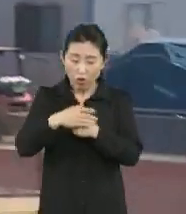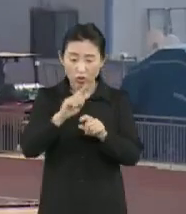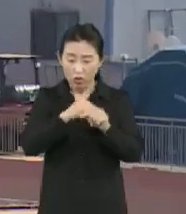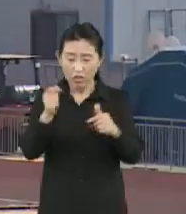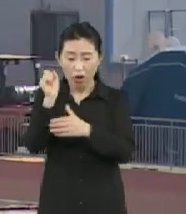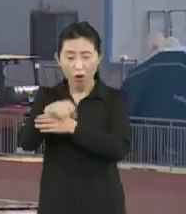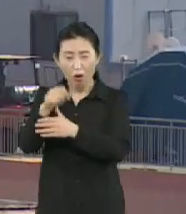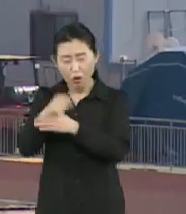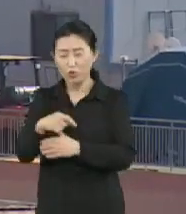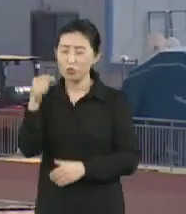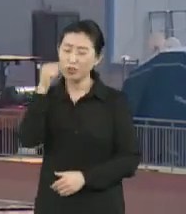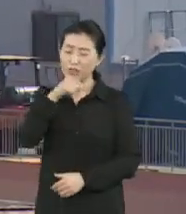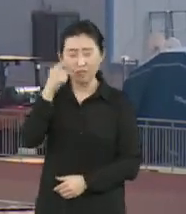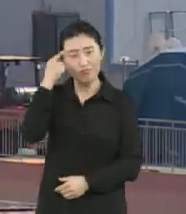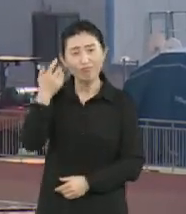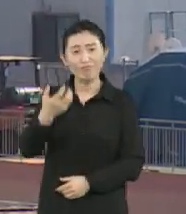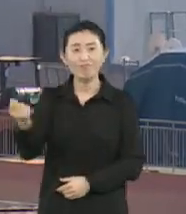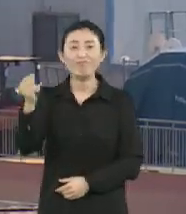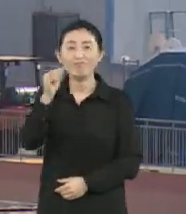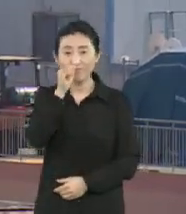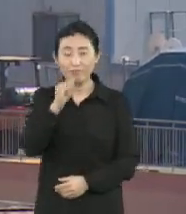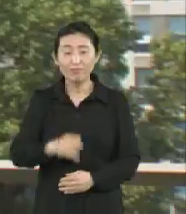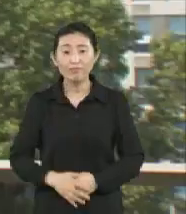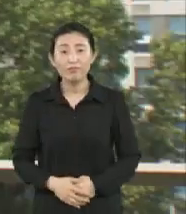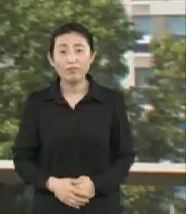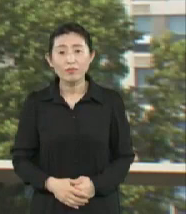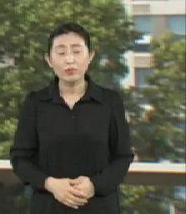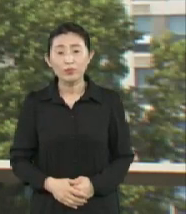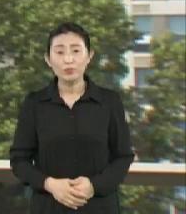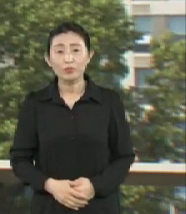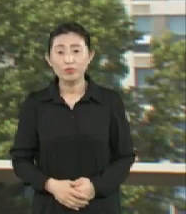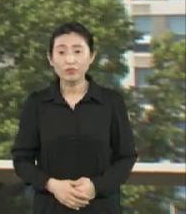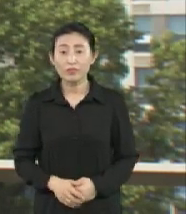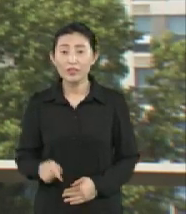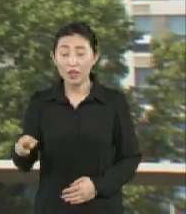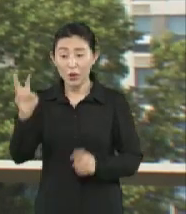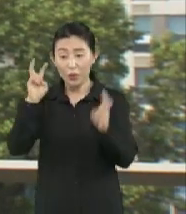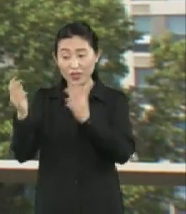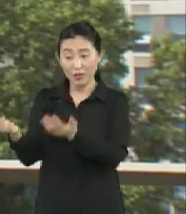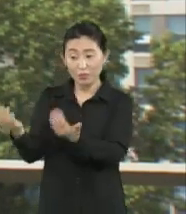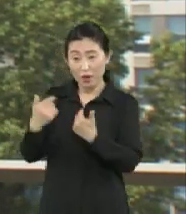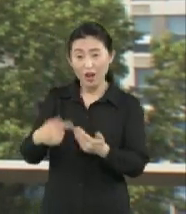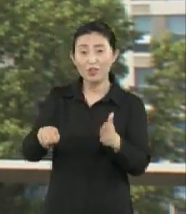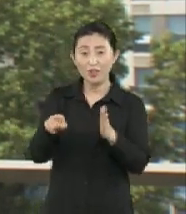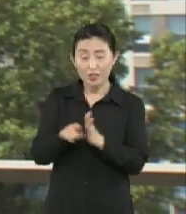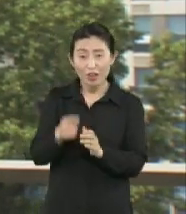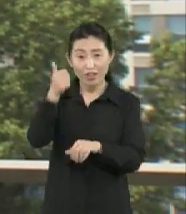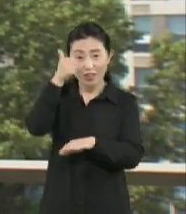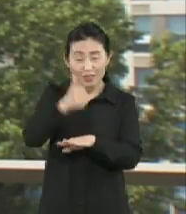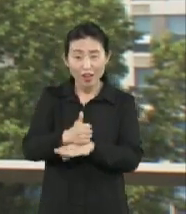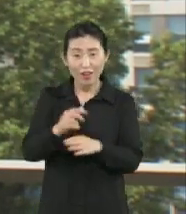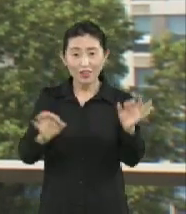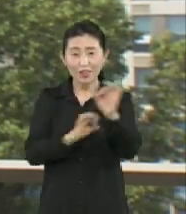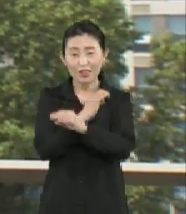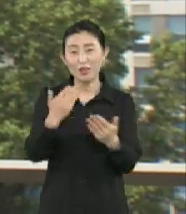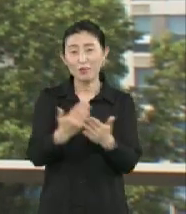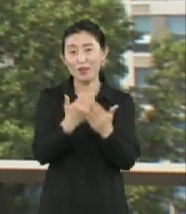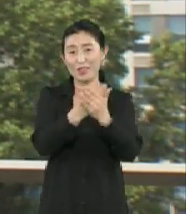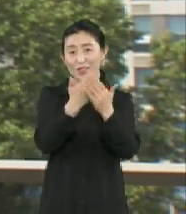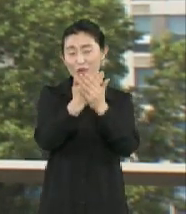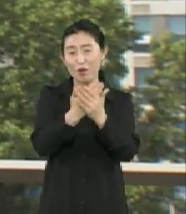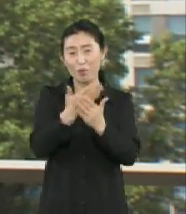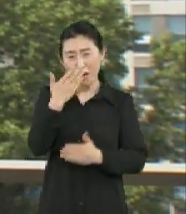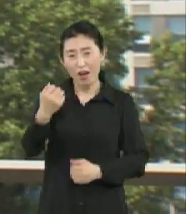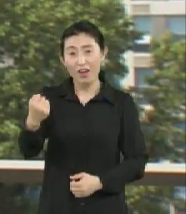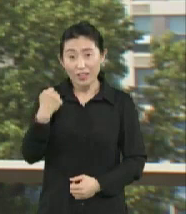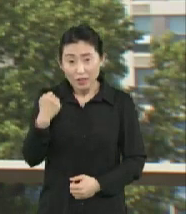절차가 까다롭다고 느끼고 있는 것으로 나타났습니다. 수도권 기업 유치가 지역 경제 활성화의 새로운 축이 될 수 있는